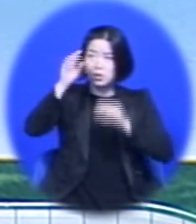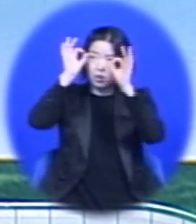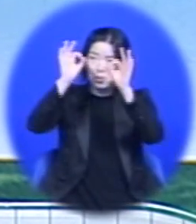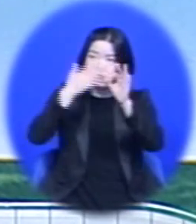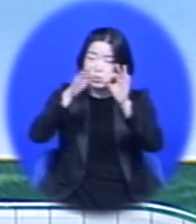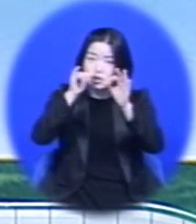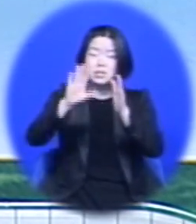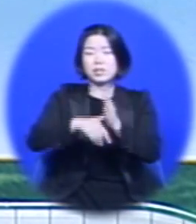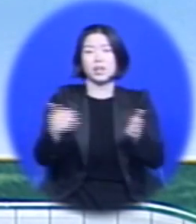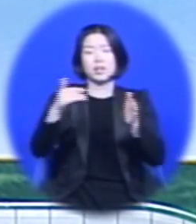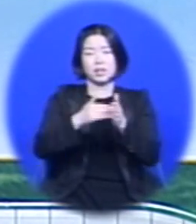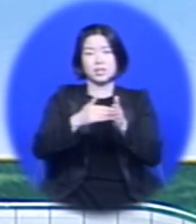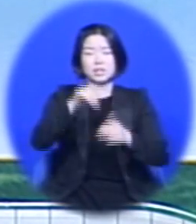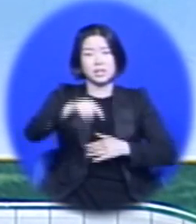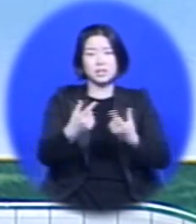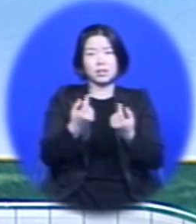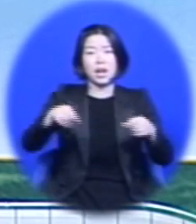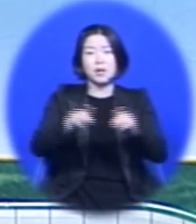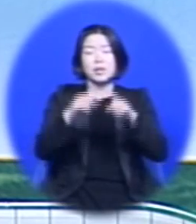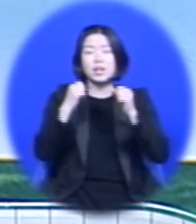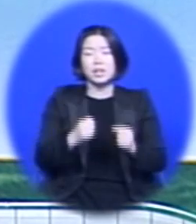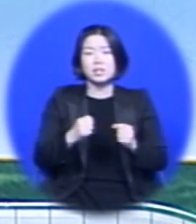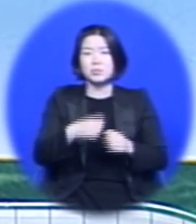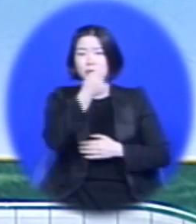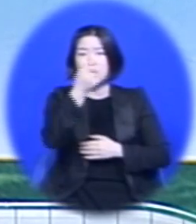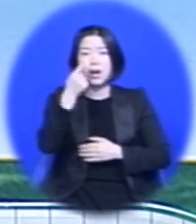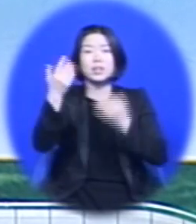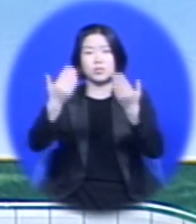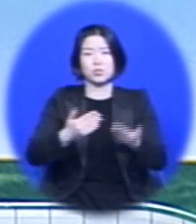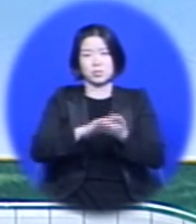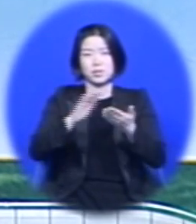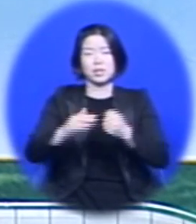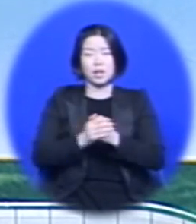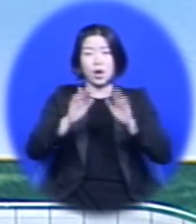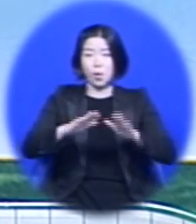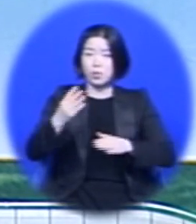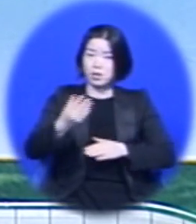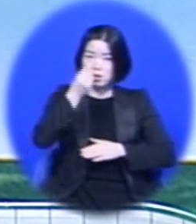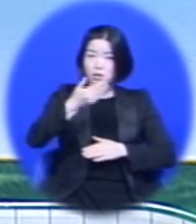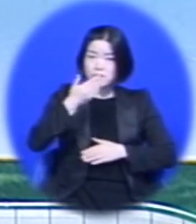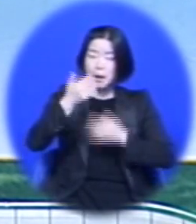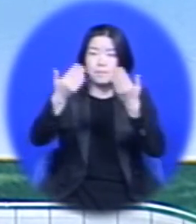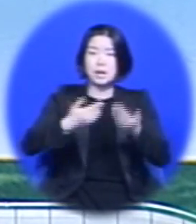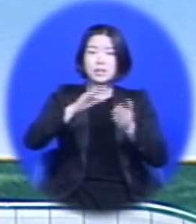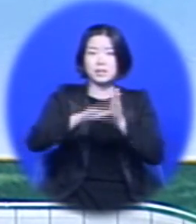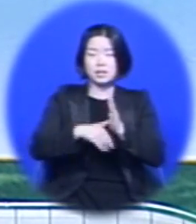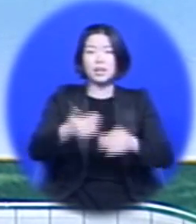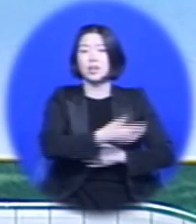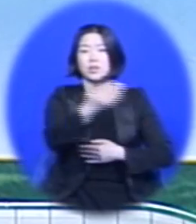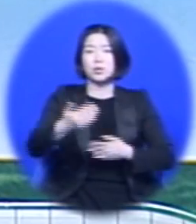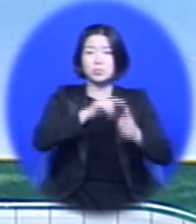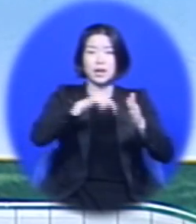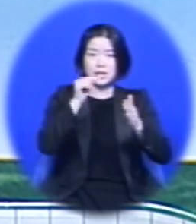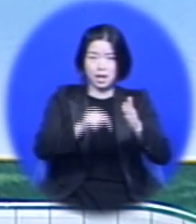때 주님은 이렇게 우리와 함께 계심을 확인시켜 주시는 거죠. 오늘 성찬을 받으실 때 여러분들